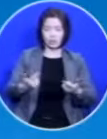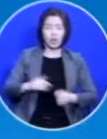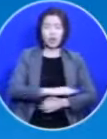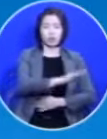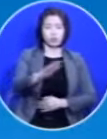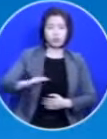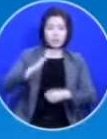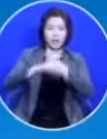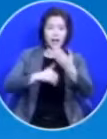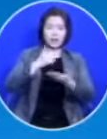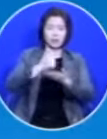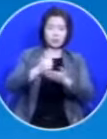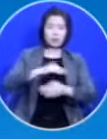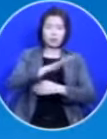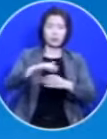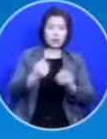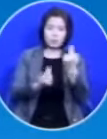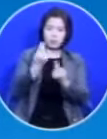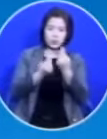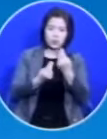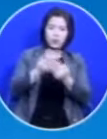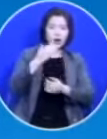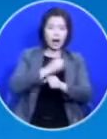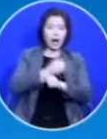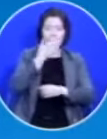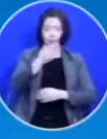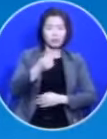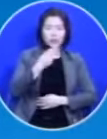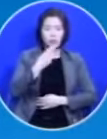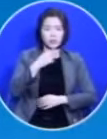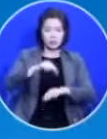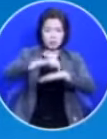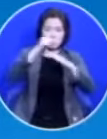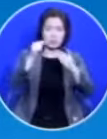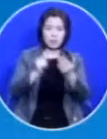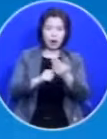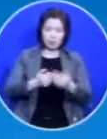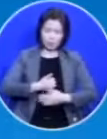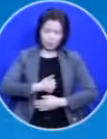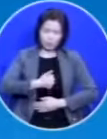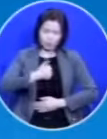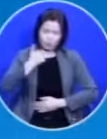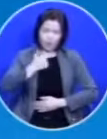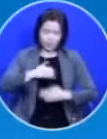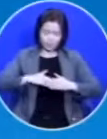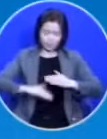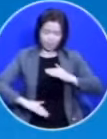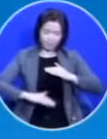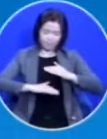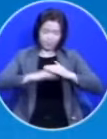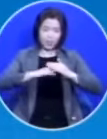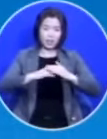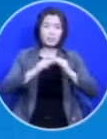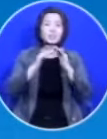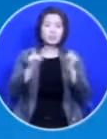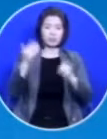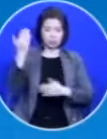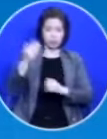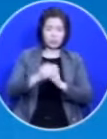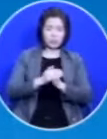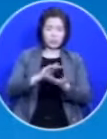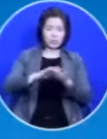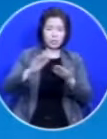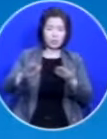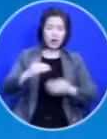하나님은 우리와 비교할 수 없이 마음에 분노가 차 오르시는 분입니다